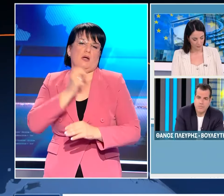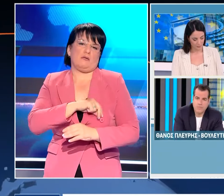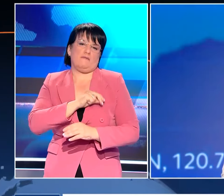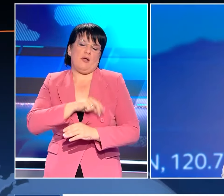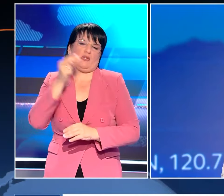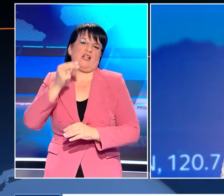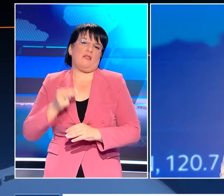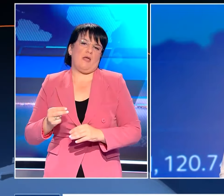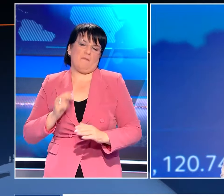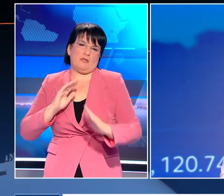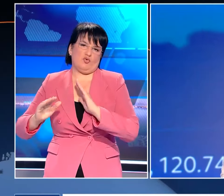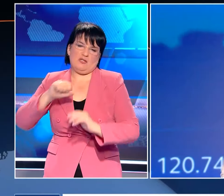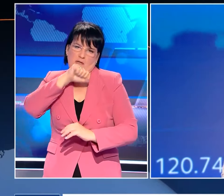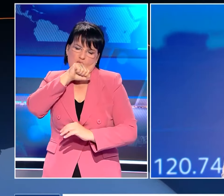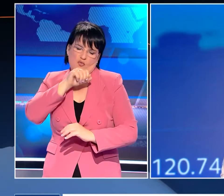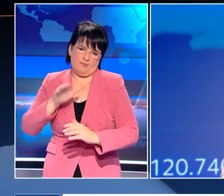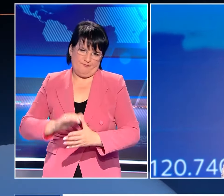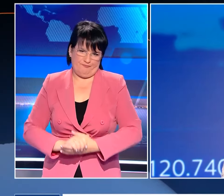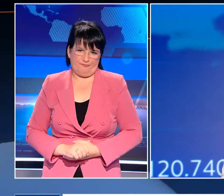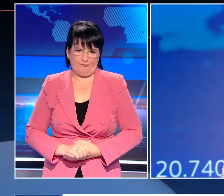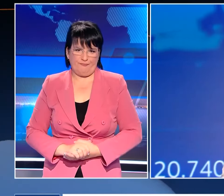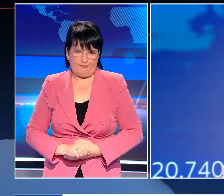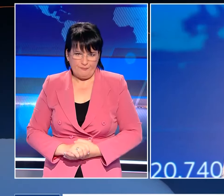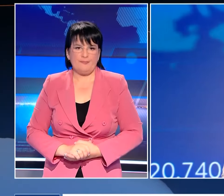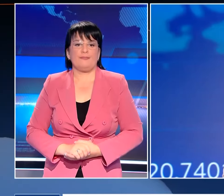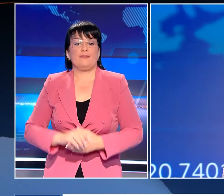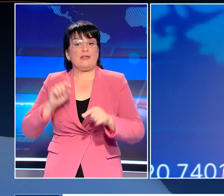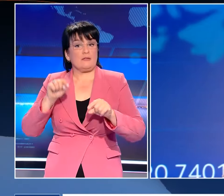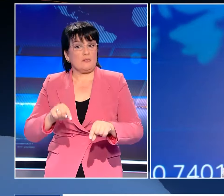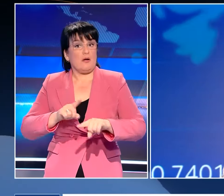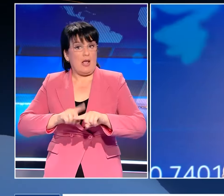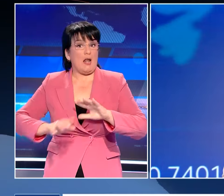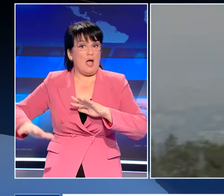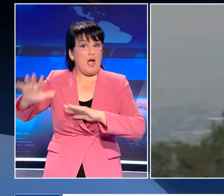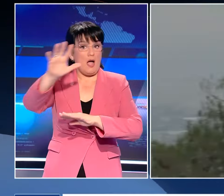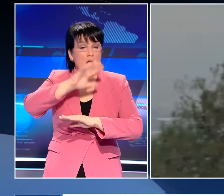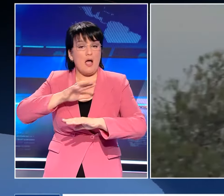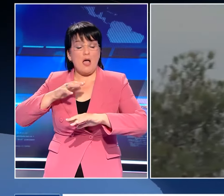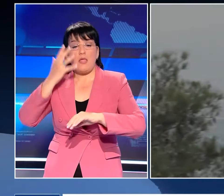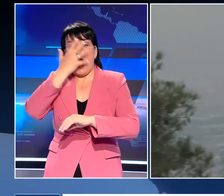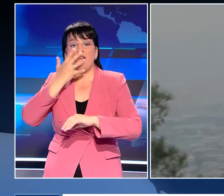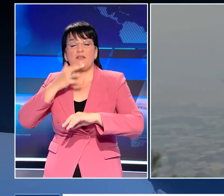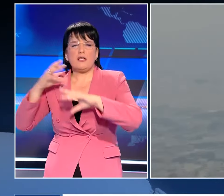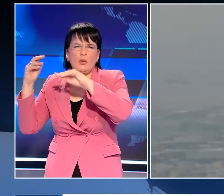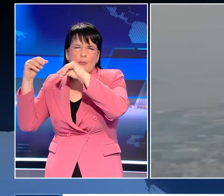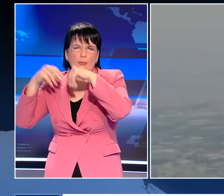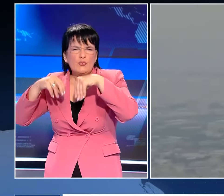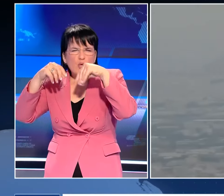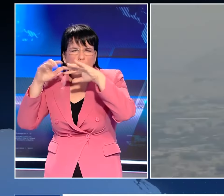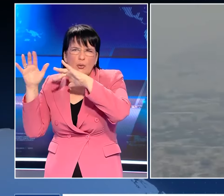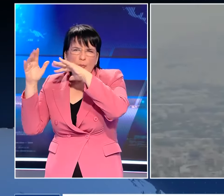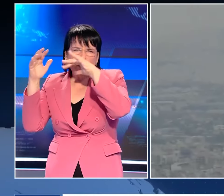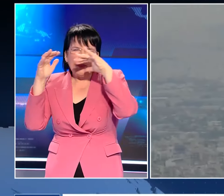συμφέροντα. Έντονο επεισόδιο αφρικανικής σκόνης βρίσκεται σε εξέλιξη με τους ειδικούς να επισημαίνουν τον